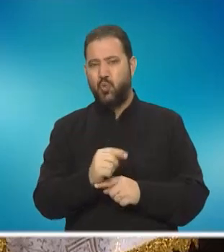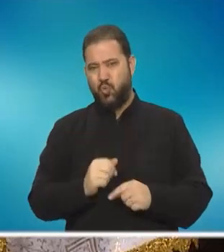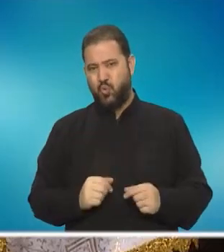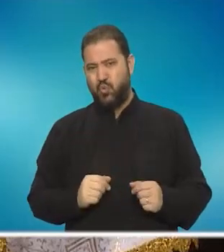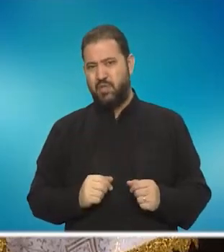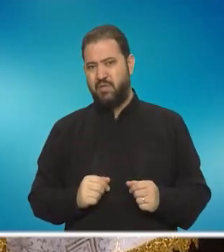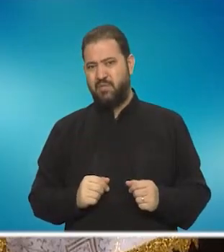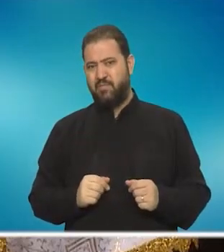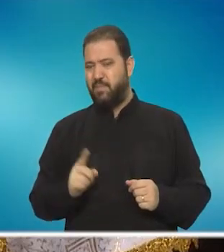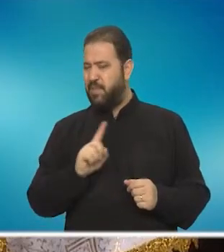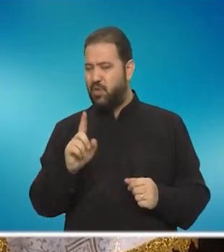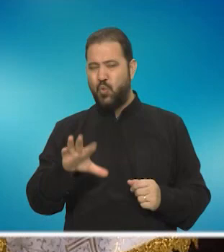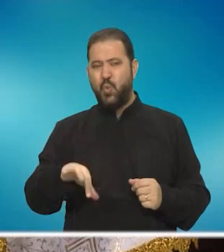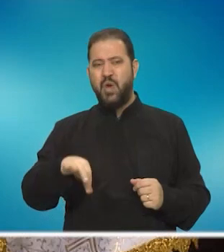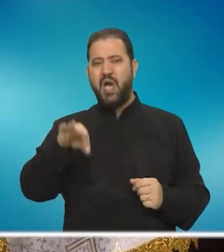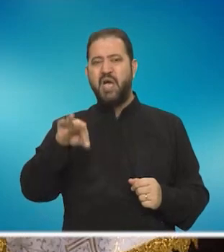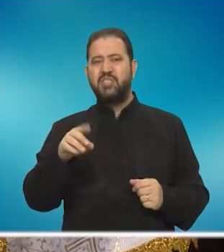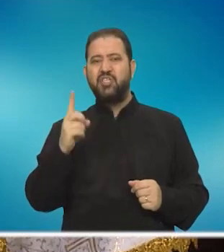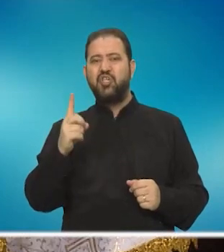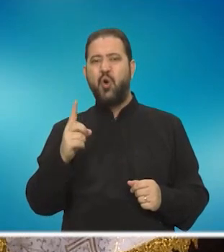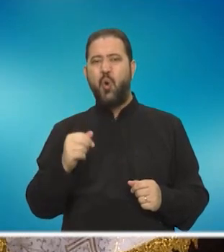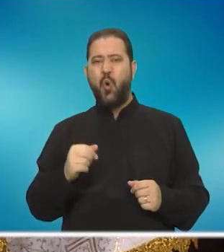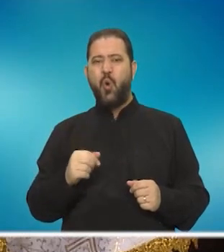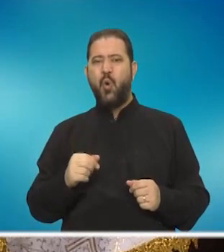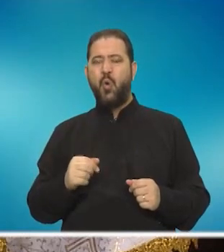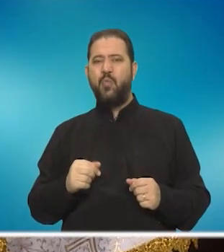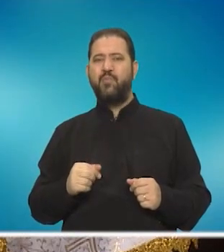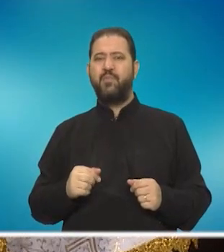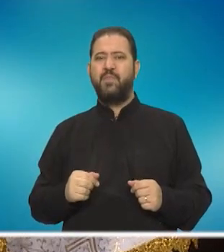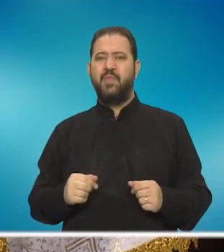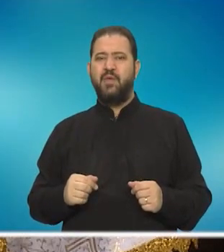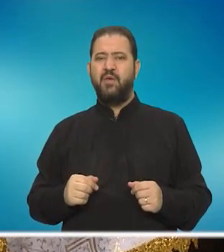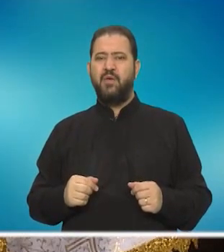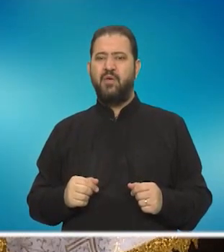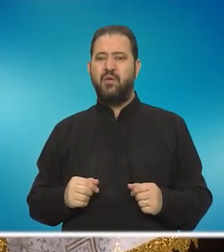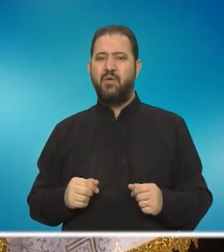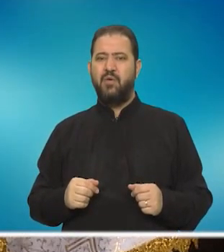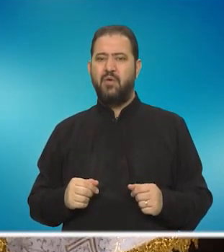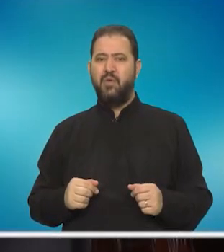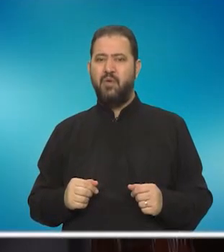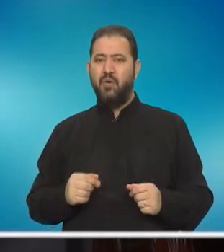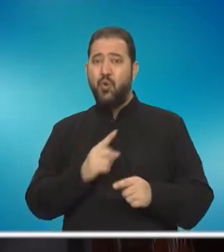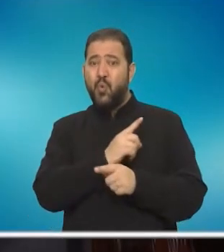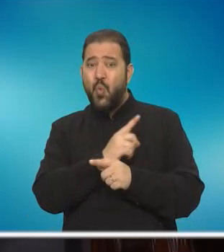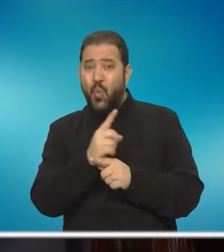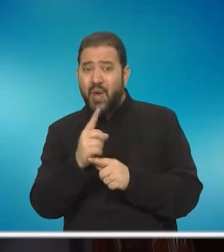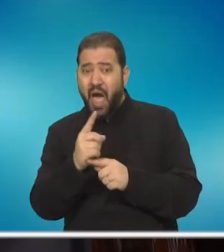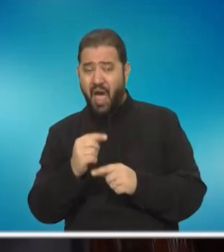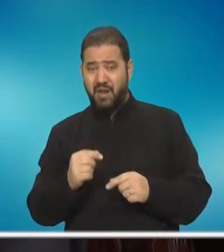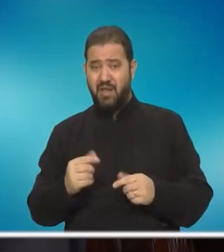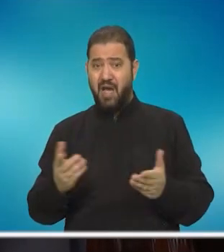de o desăvârșire, nu-și găsește o realizare care să-i